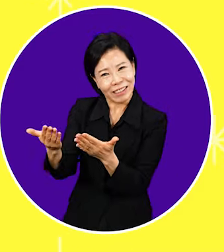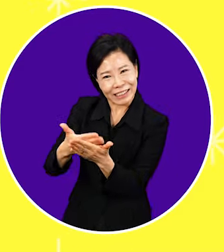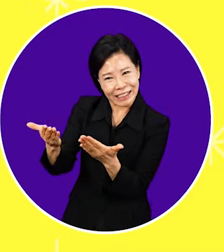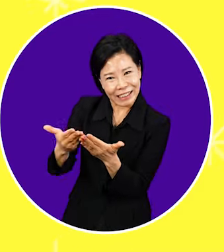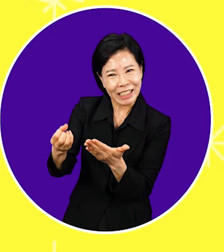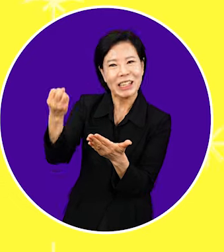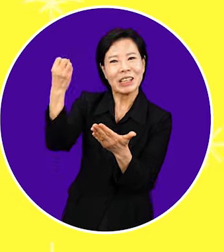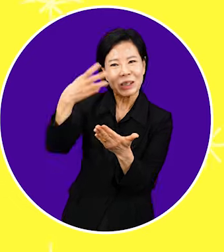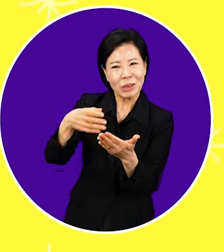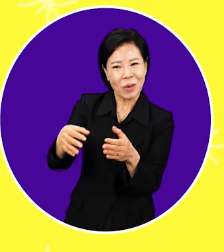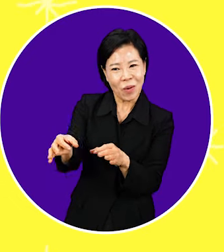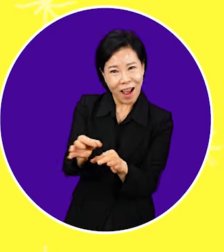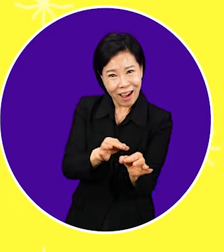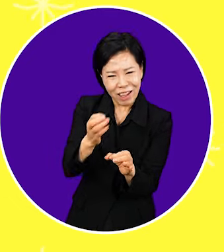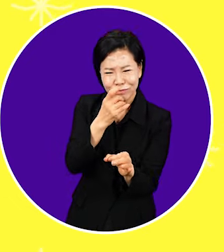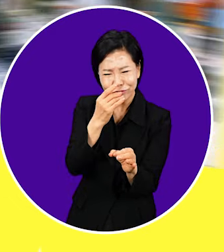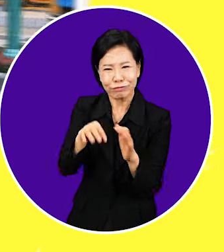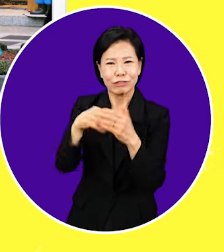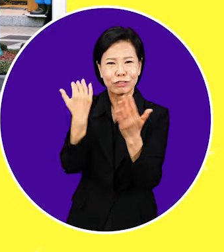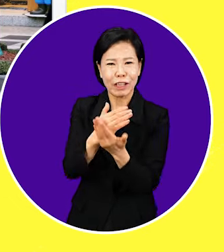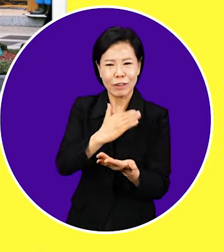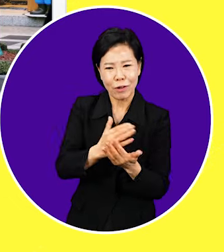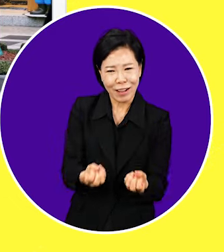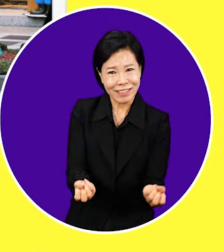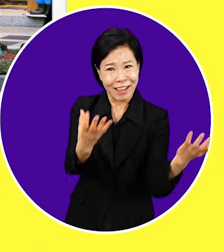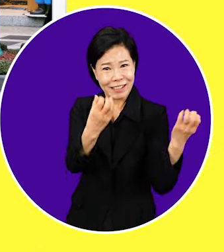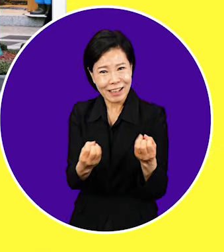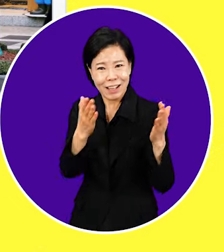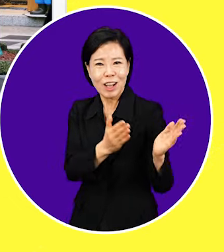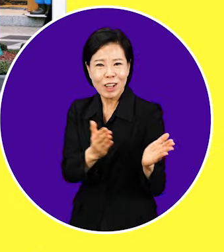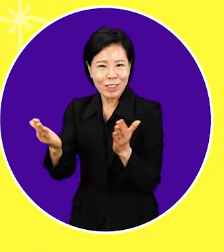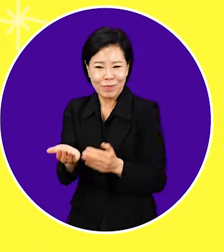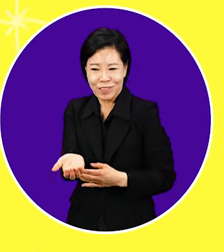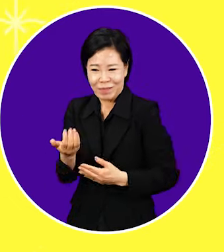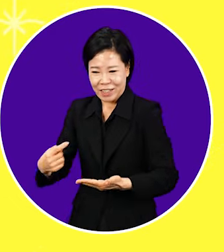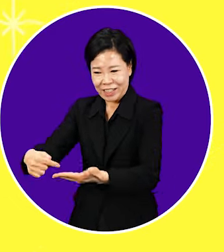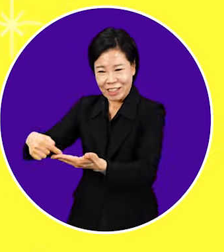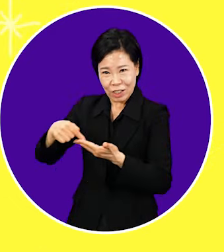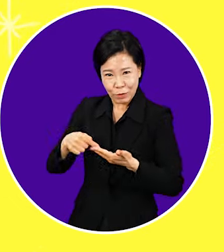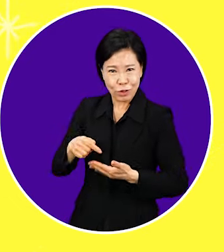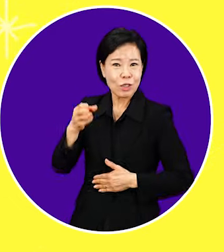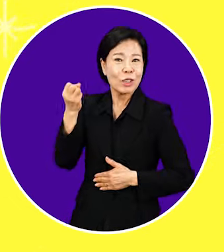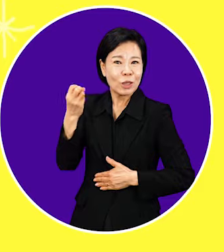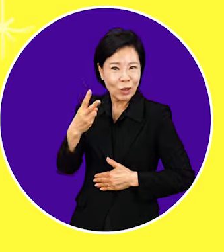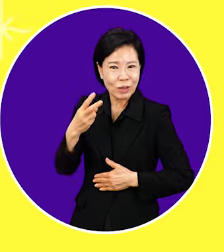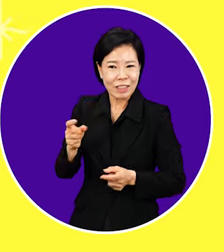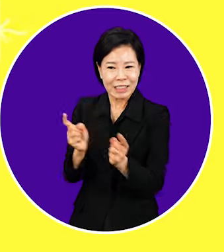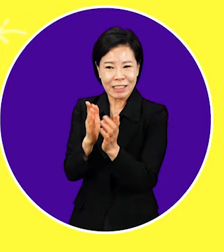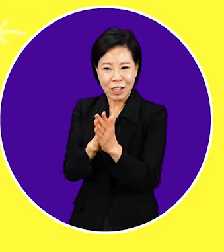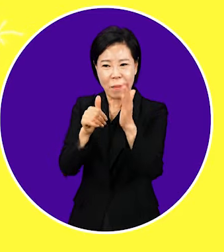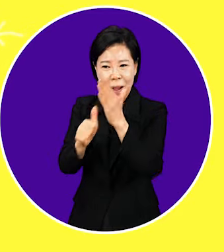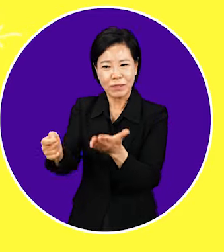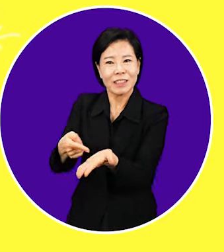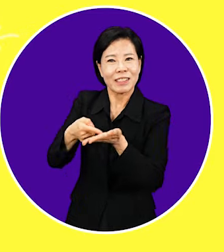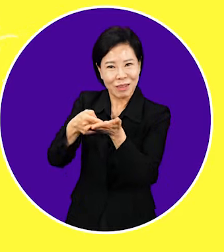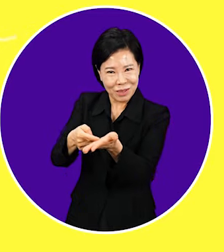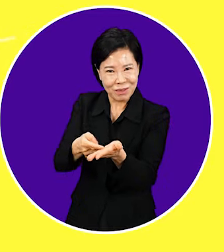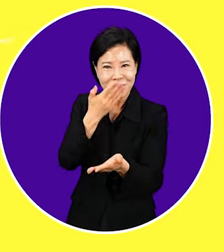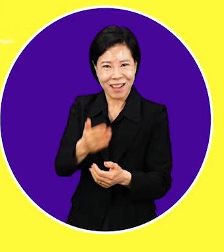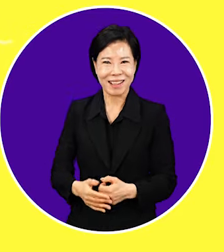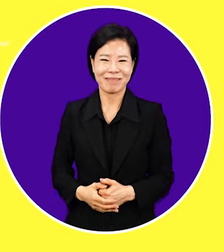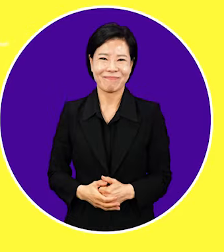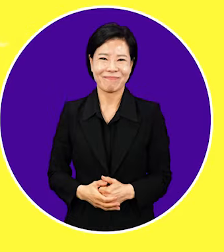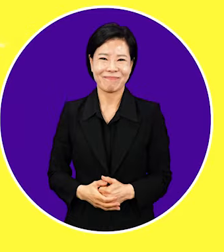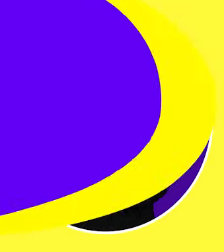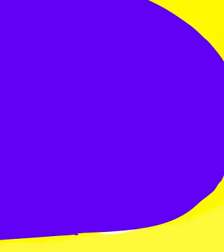사생대회, 플리마켓, 그리고 신나는 버스킹 공연도 준비되어 있으니 사전 접수 혹은 현장 접수를 통해